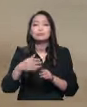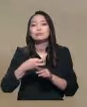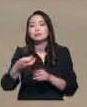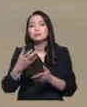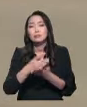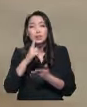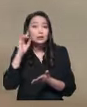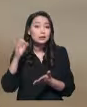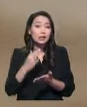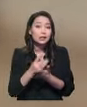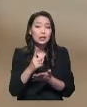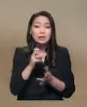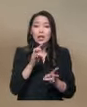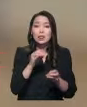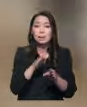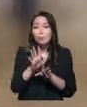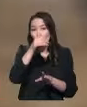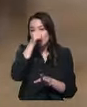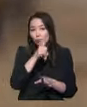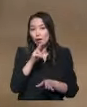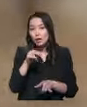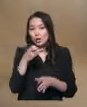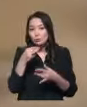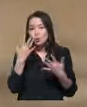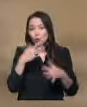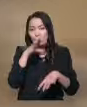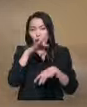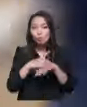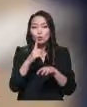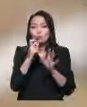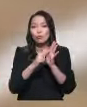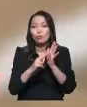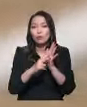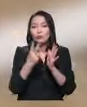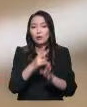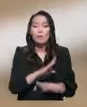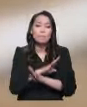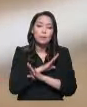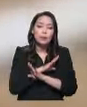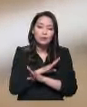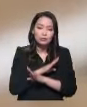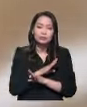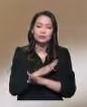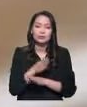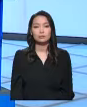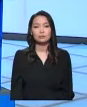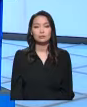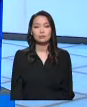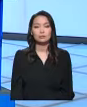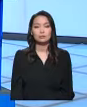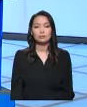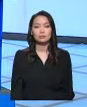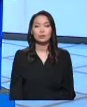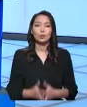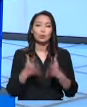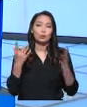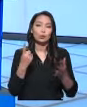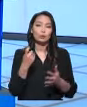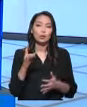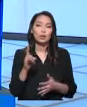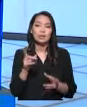регулярностью. За неполный месяц на Каспии уже обнаружено 182 погибших млекопитающих. Более 100